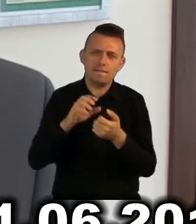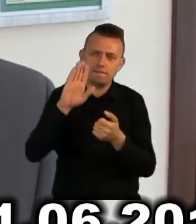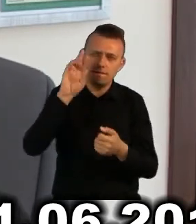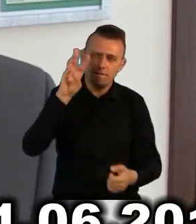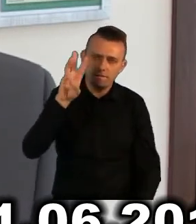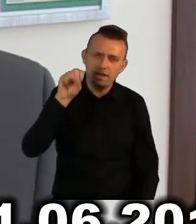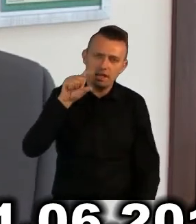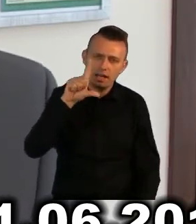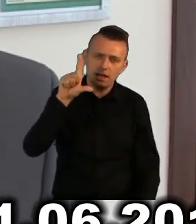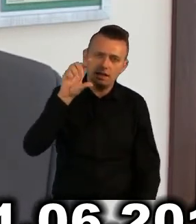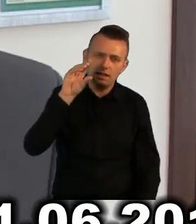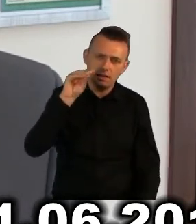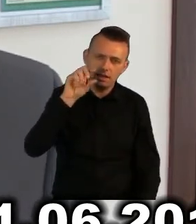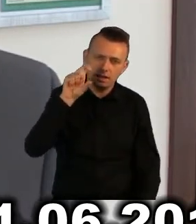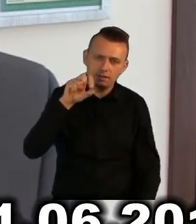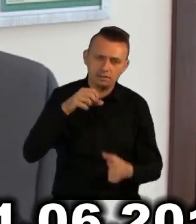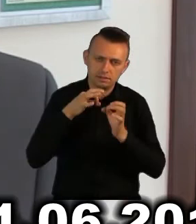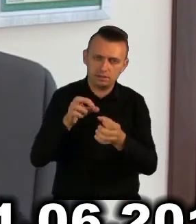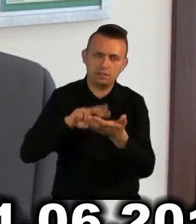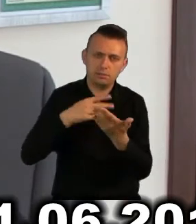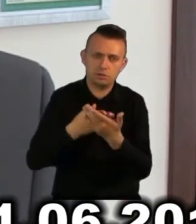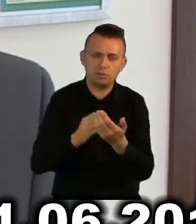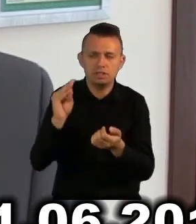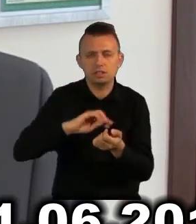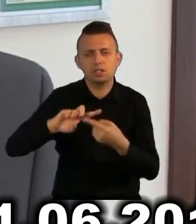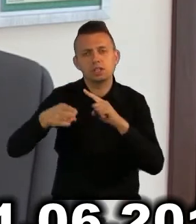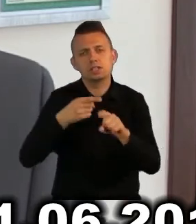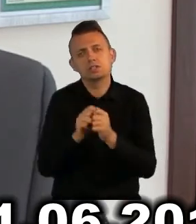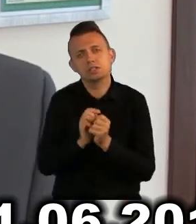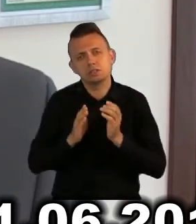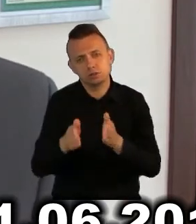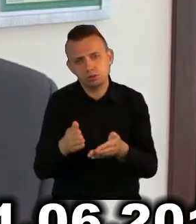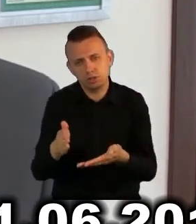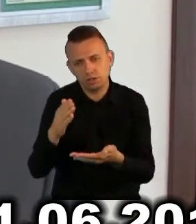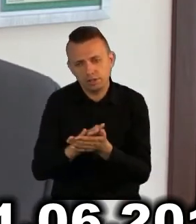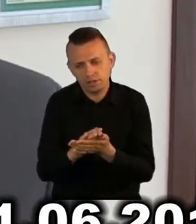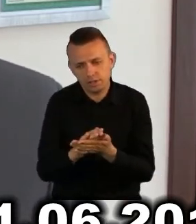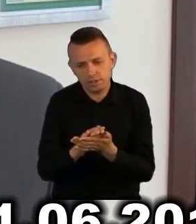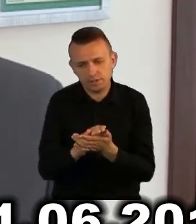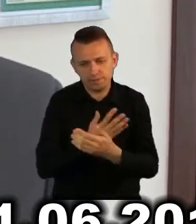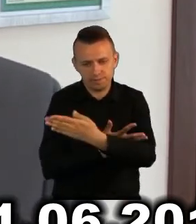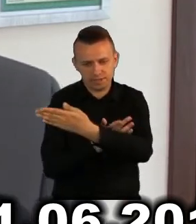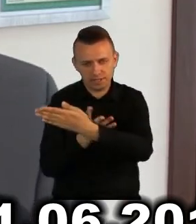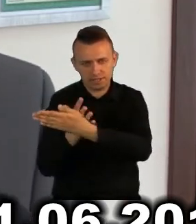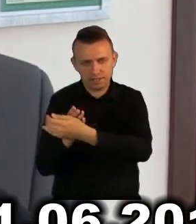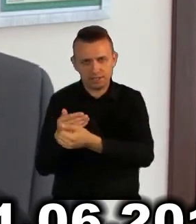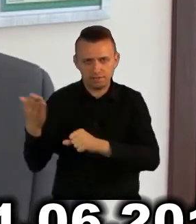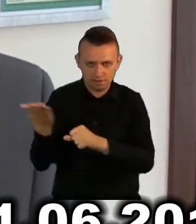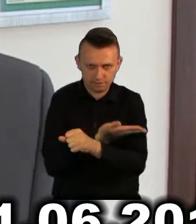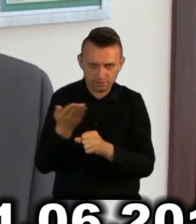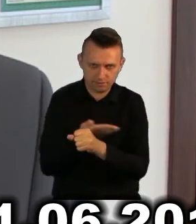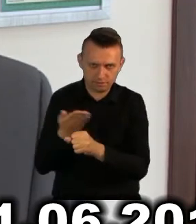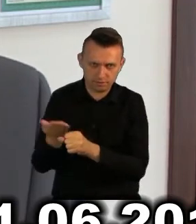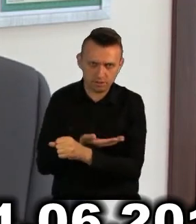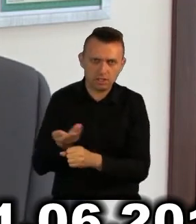pomocy gruzu. No i jeśli chodzi o drogi, to jeszcze w tej chwili rozpoczęliśmy wykaszanie poboczym, no bo już są chwasty dość wysokie, wykaszamy, także